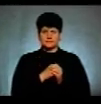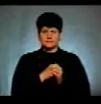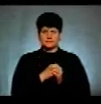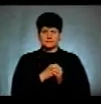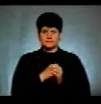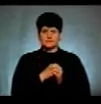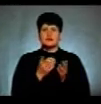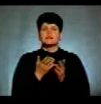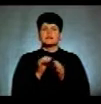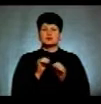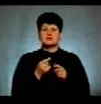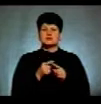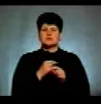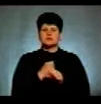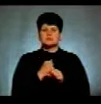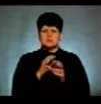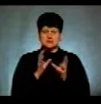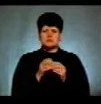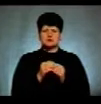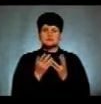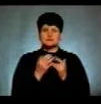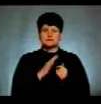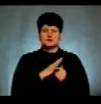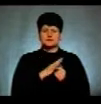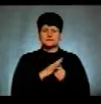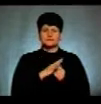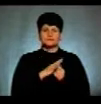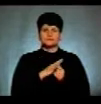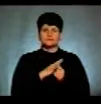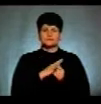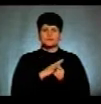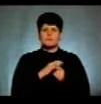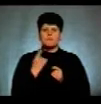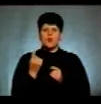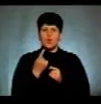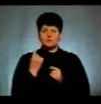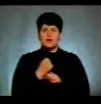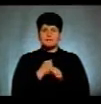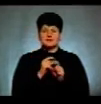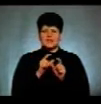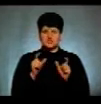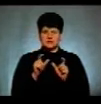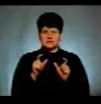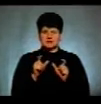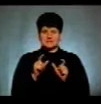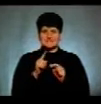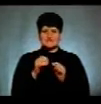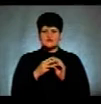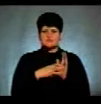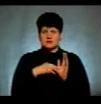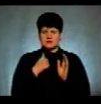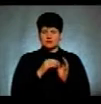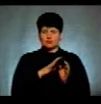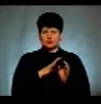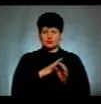Де вони могли це зробити? Тобто скільки в нас загалом було місць, закладів? По області аптечних закладів за 2018 рік